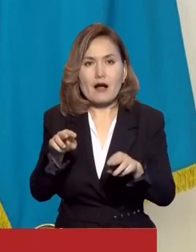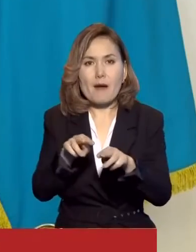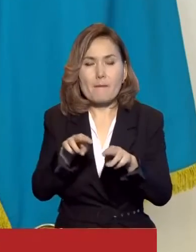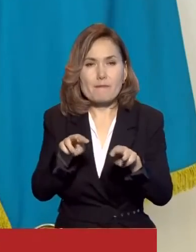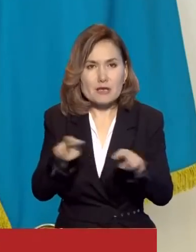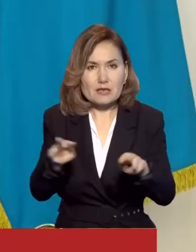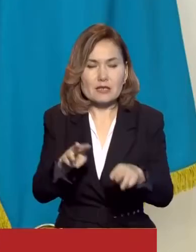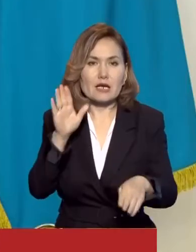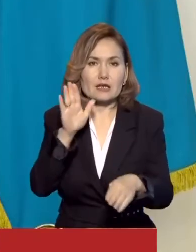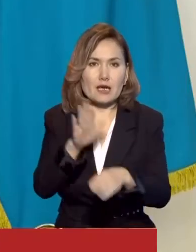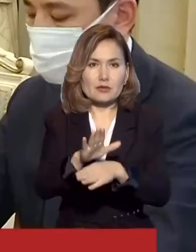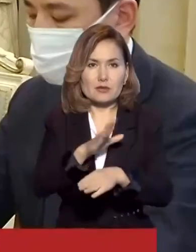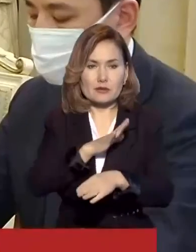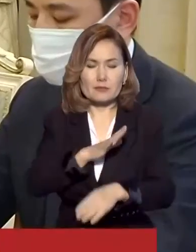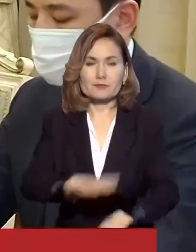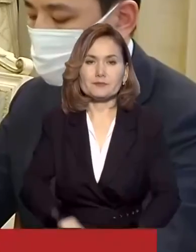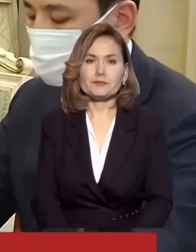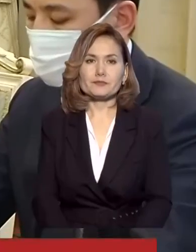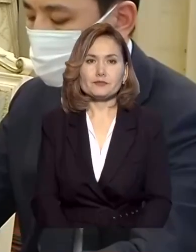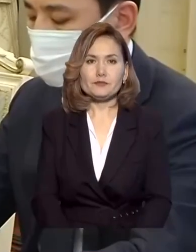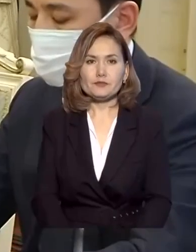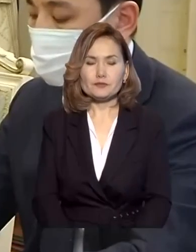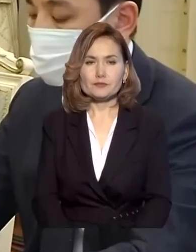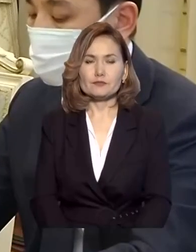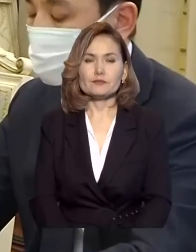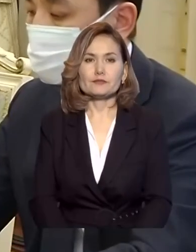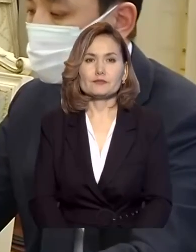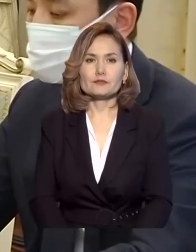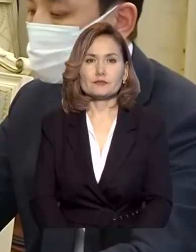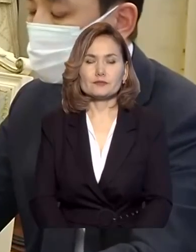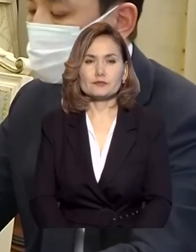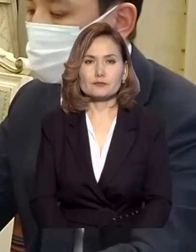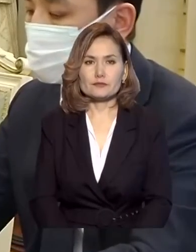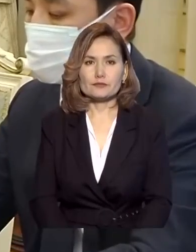осыны шегелеп тапсырды. Асима Нұрбайқызы, Раушан Сайлауқызы, Қазақстан ұлттық телеарнасы.